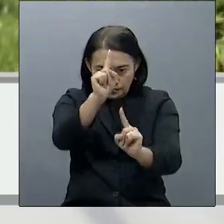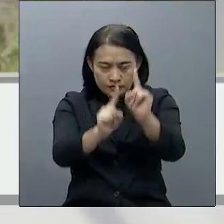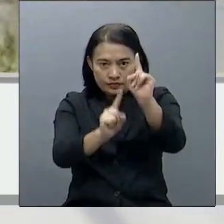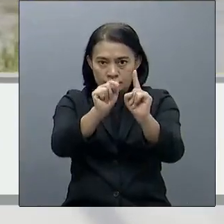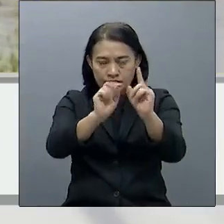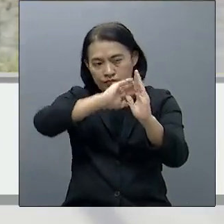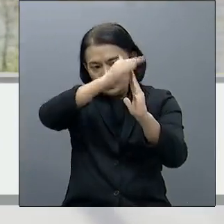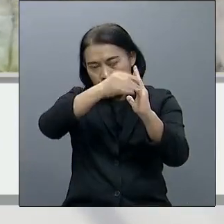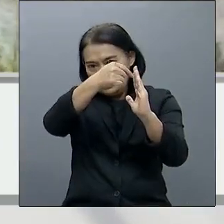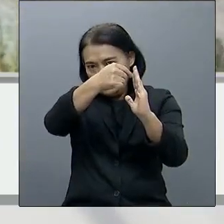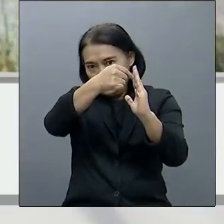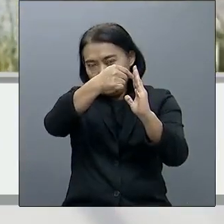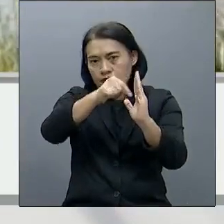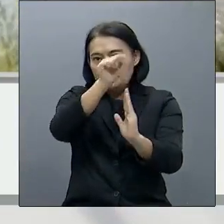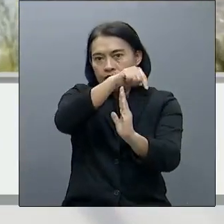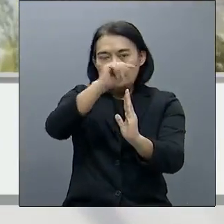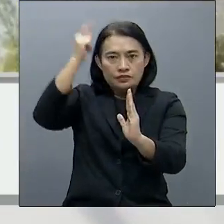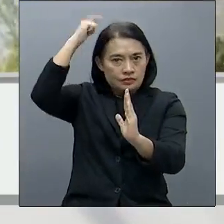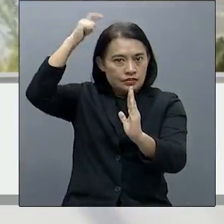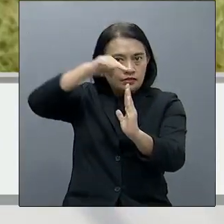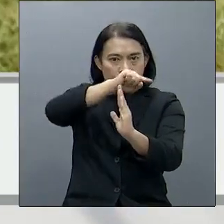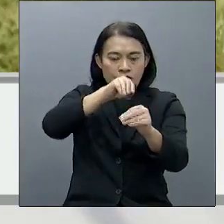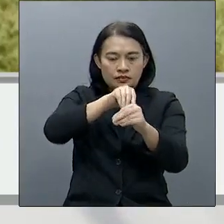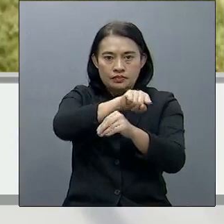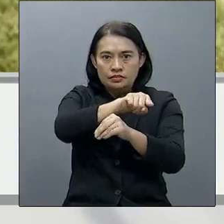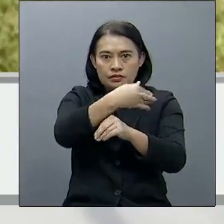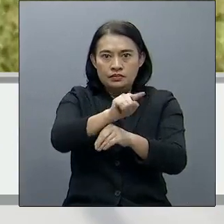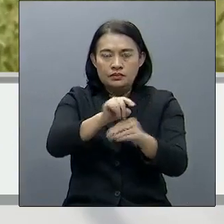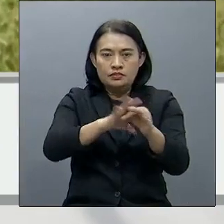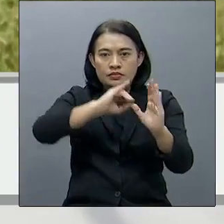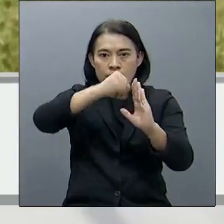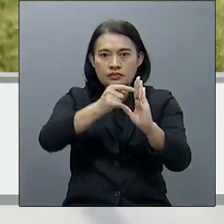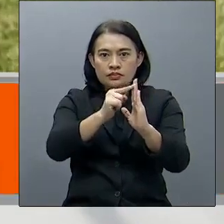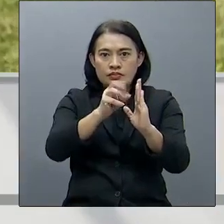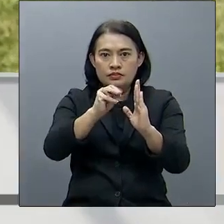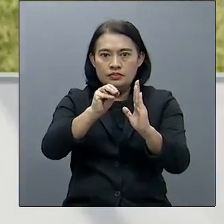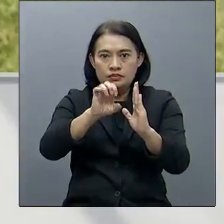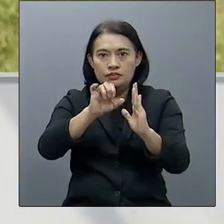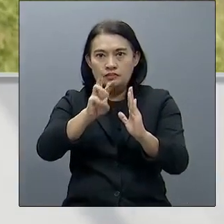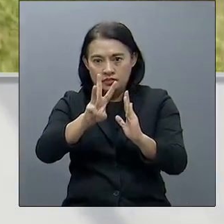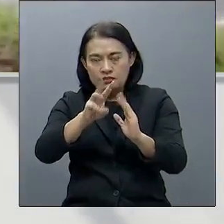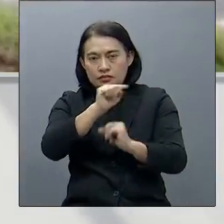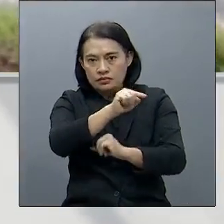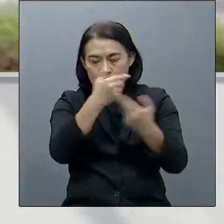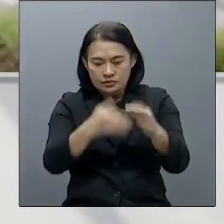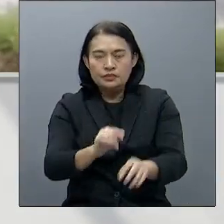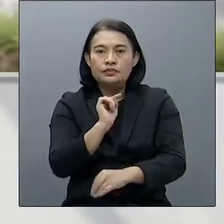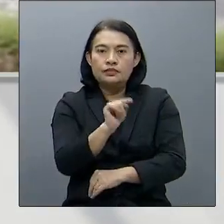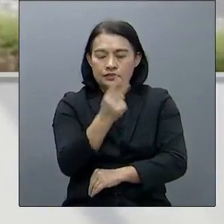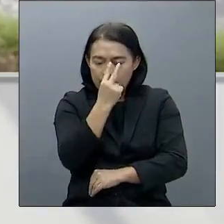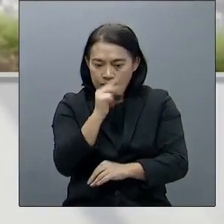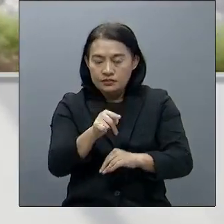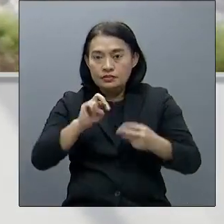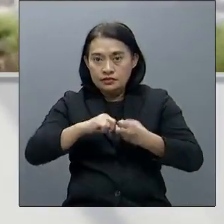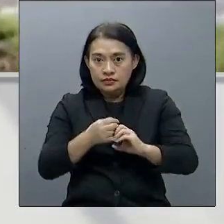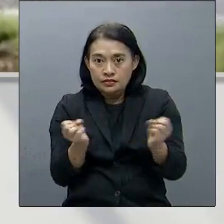ตรงข้ามกับพื้นที่ที่กะเหรี่ยงดูแลอยู่ในจังหวัดเมวดีว่าหลังจากนี้สถานการณ์และผลกระทบแนวโน้มที่จะ